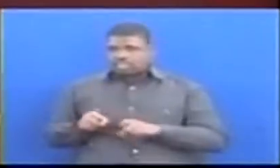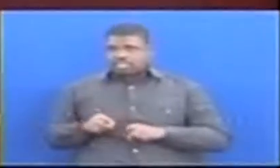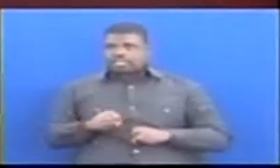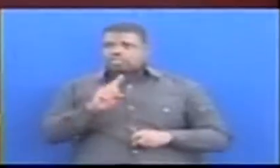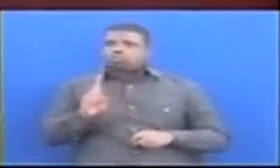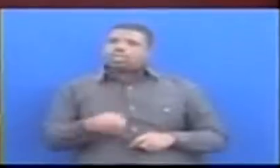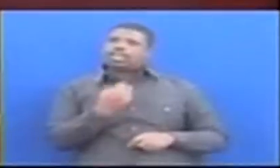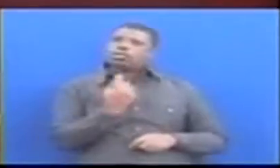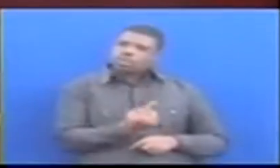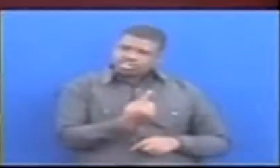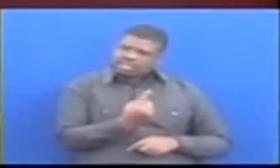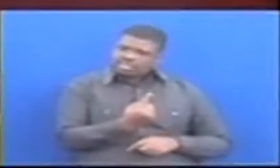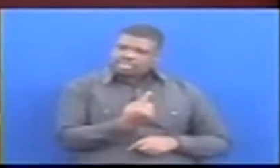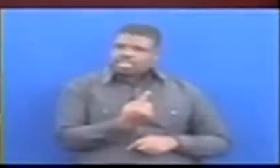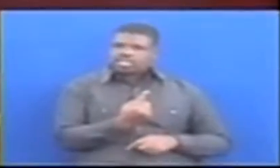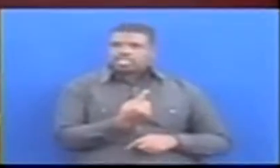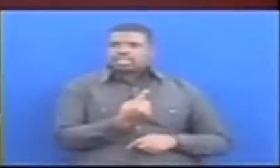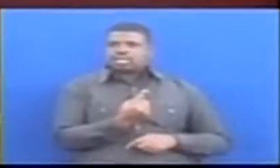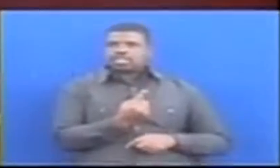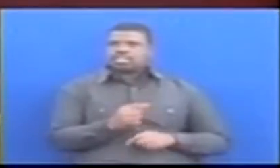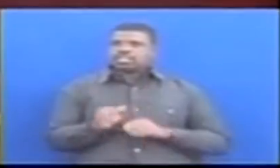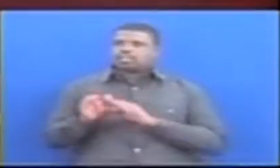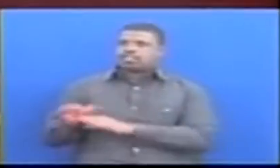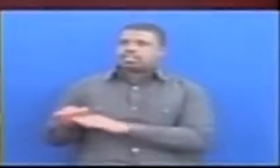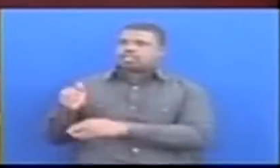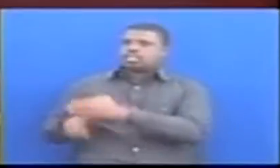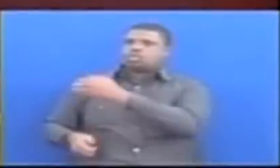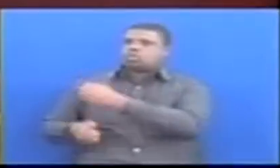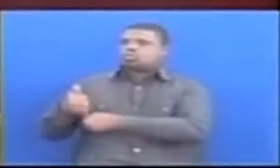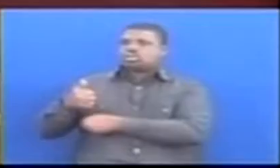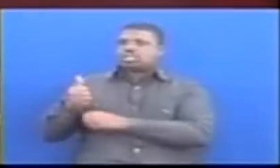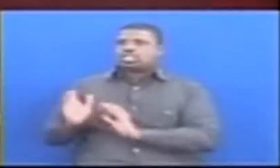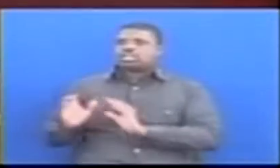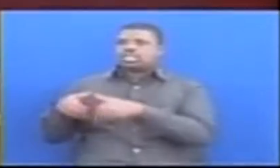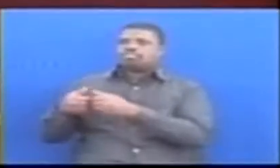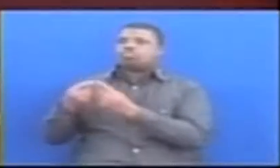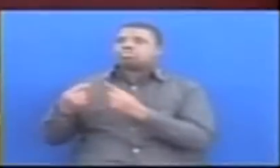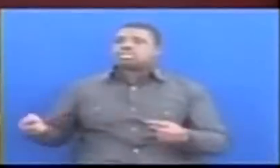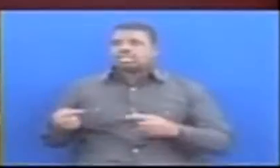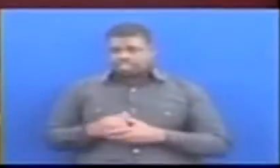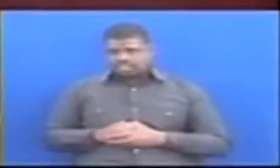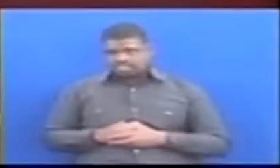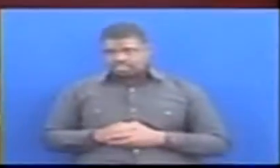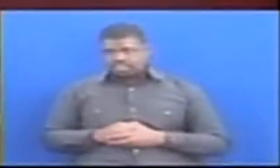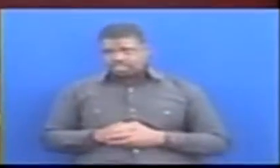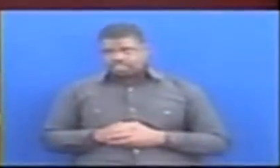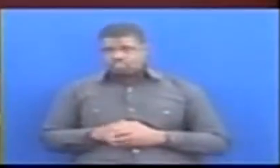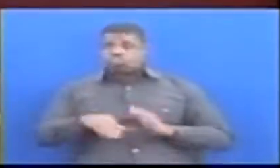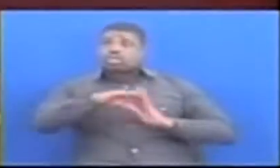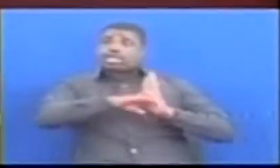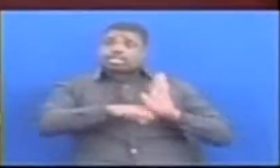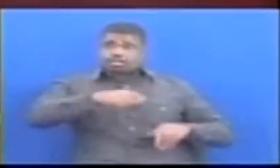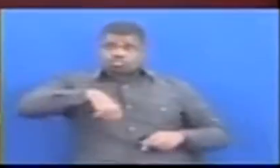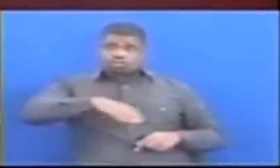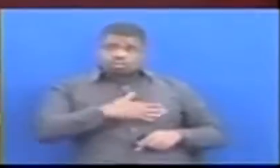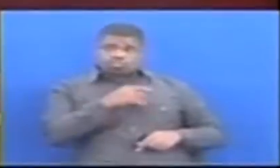kwanza kabisa huwa linakuwa reserved kwa kiongozi wa kambi ya upinzani bungeni. Na ndio utaratibu wetu kwenye